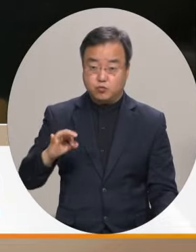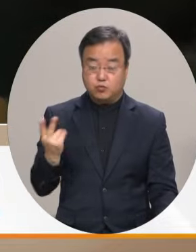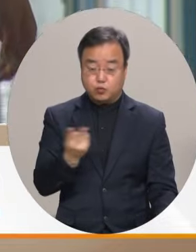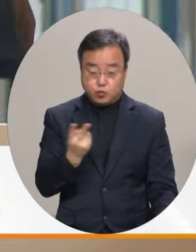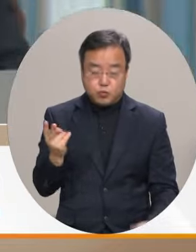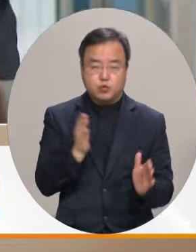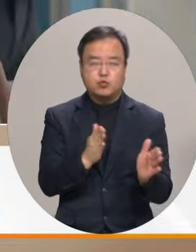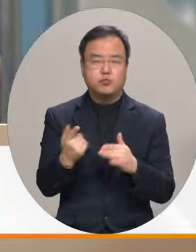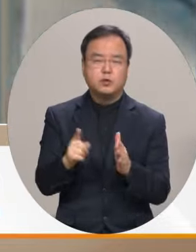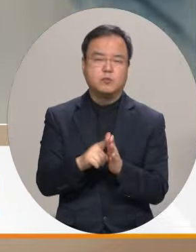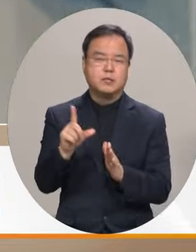된다라고 말씀드리겠습니다